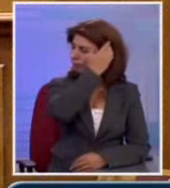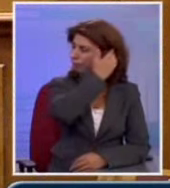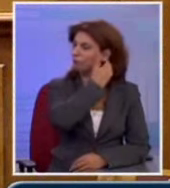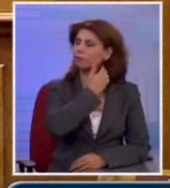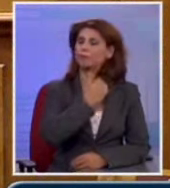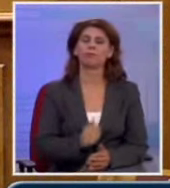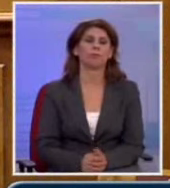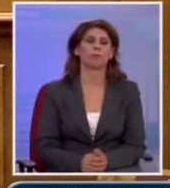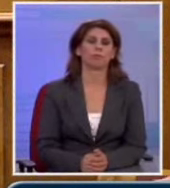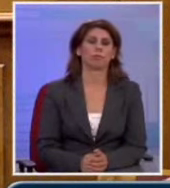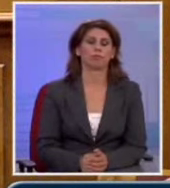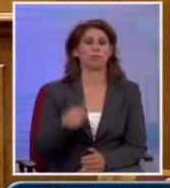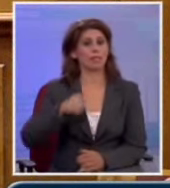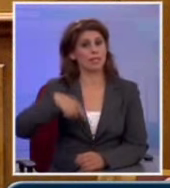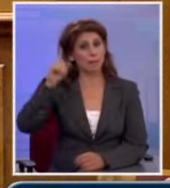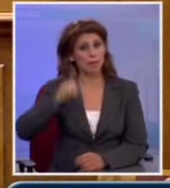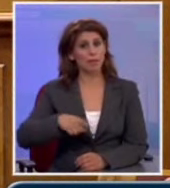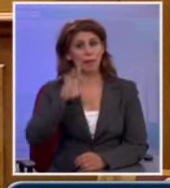η σημερινή ημέρα πράγματι